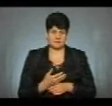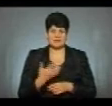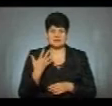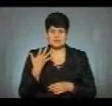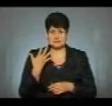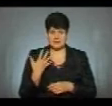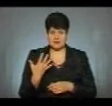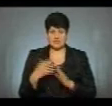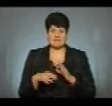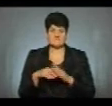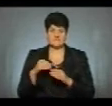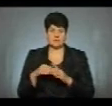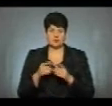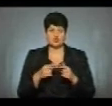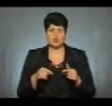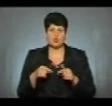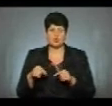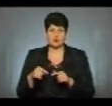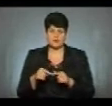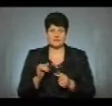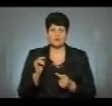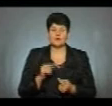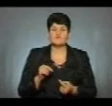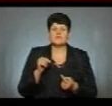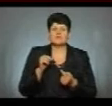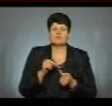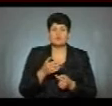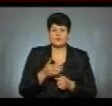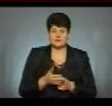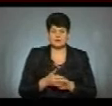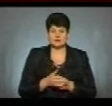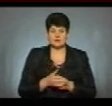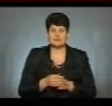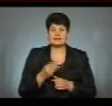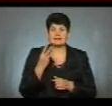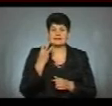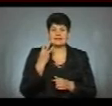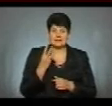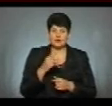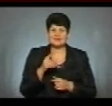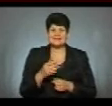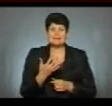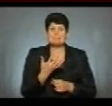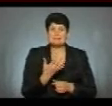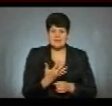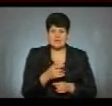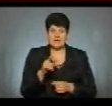5 виборчих округів, то, відповідно, на 3 з 5